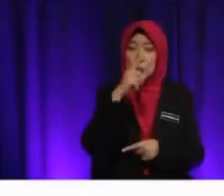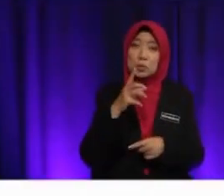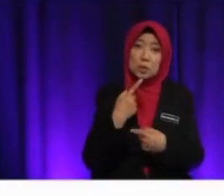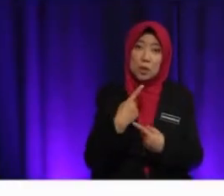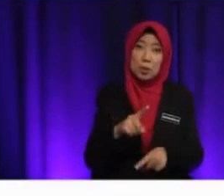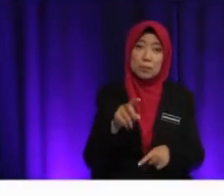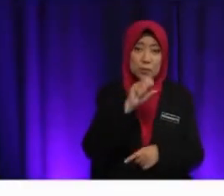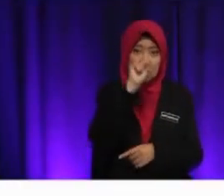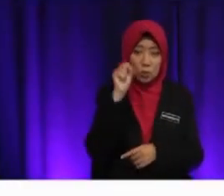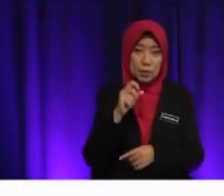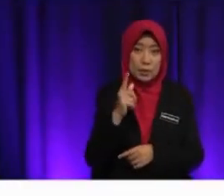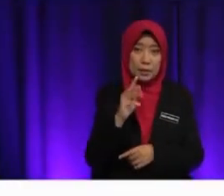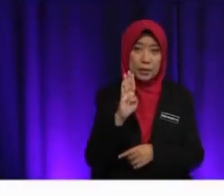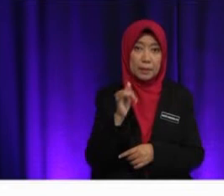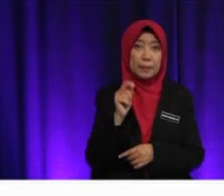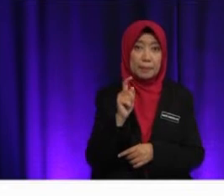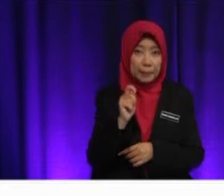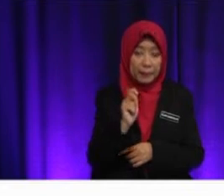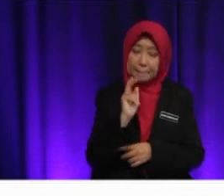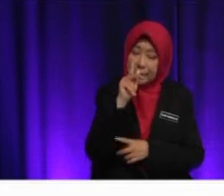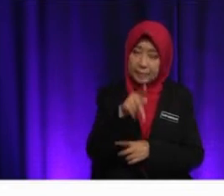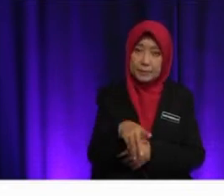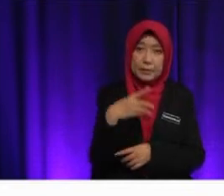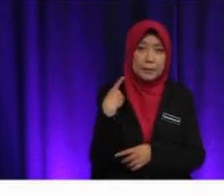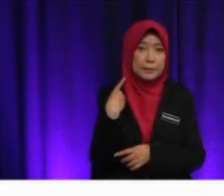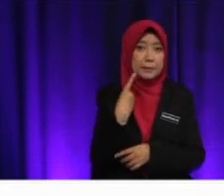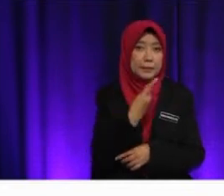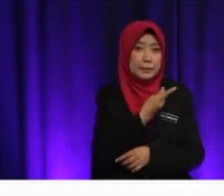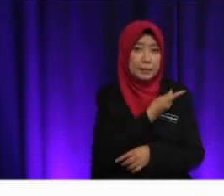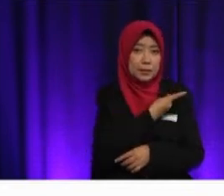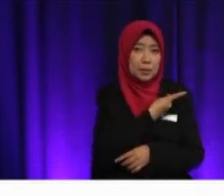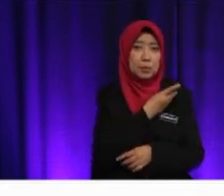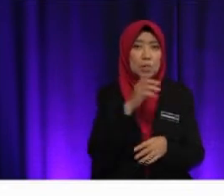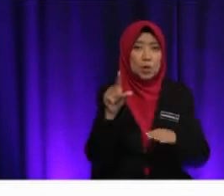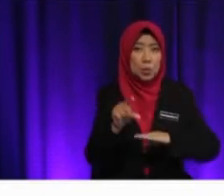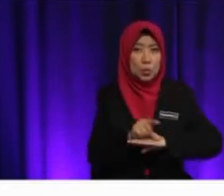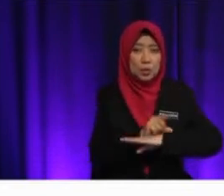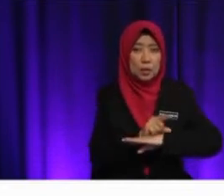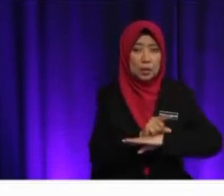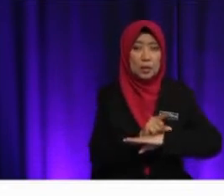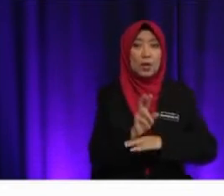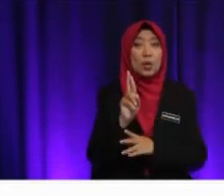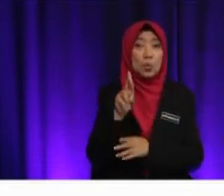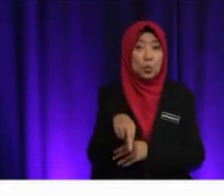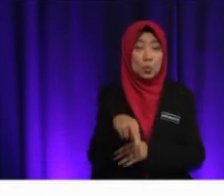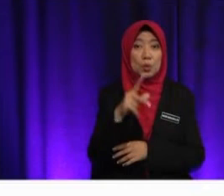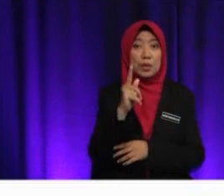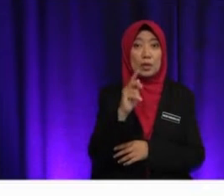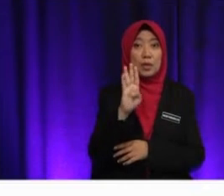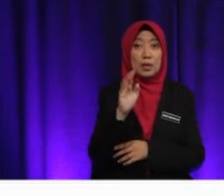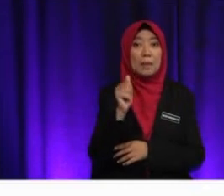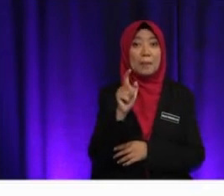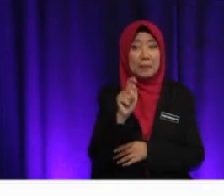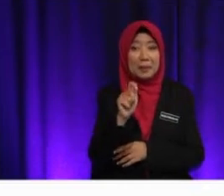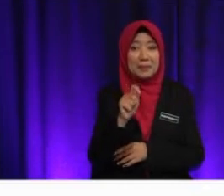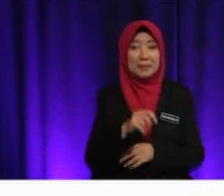kebat, okey, pastikan kita kita akan jawab soalan kebat ini kita menggunakan rukun kebat. Oh, ha, kebat